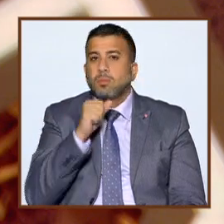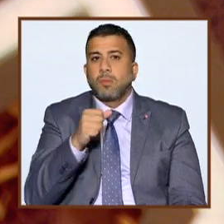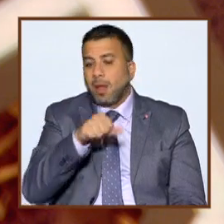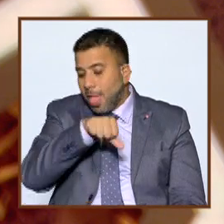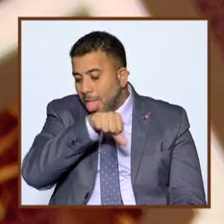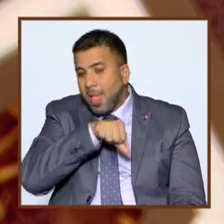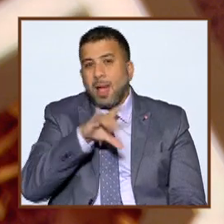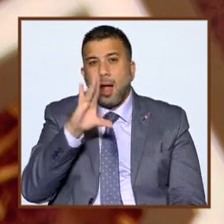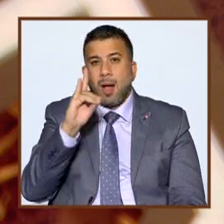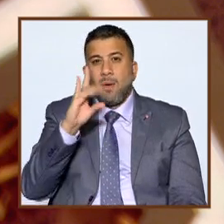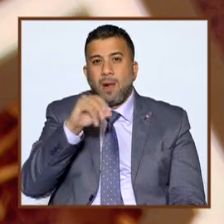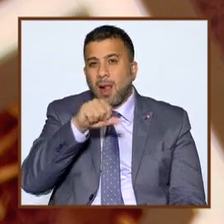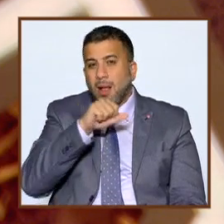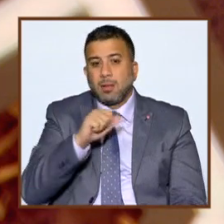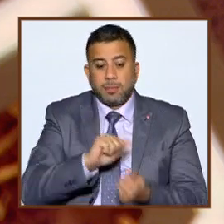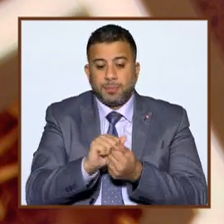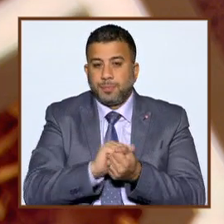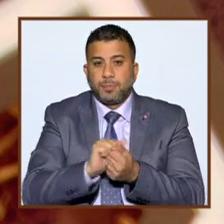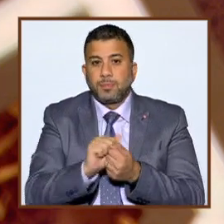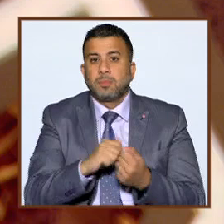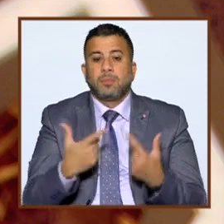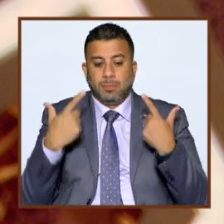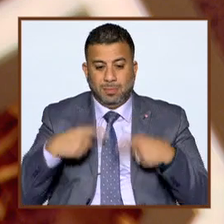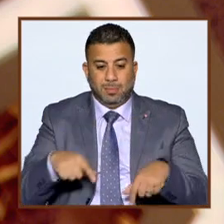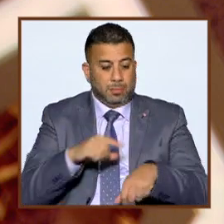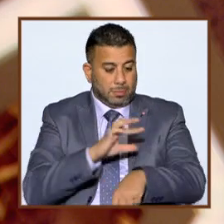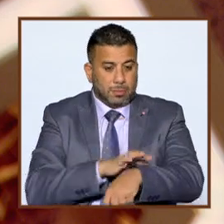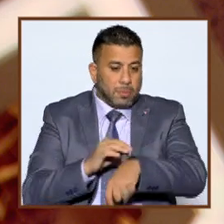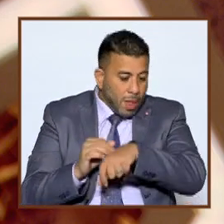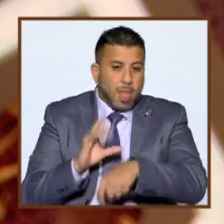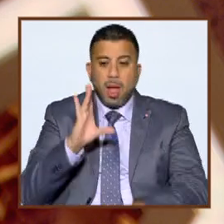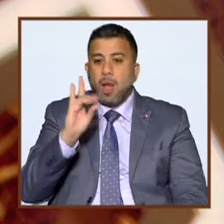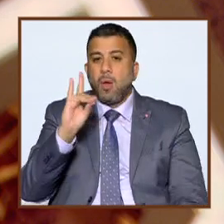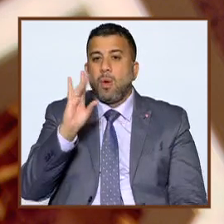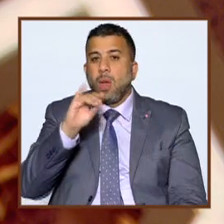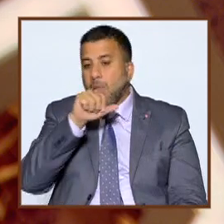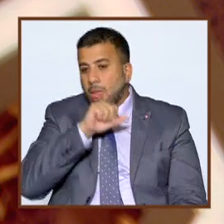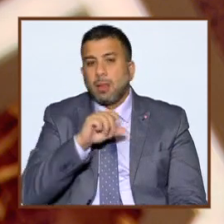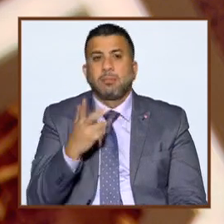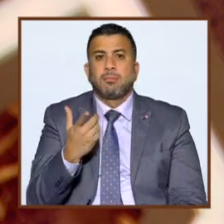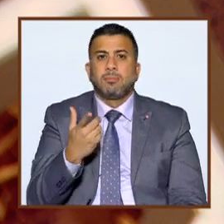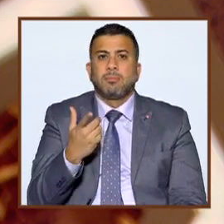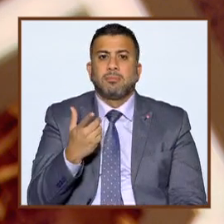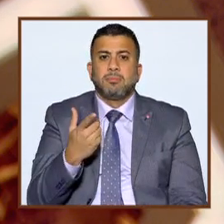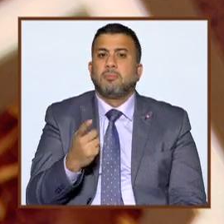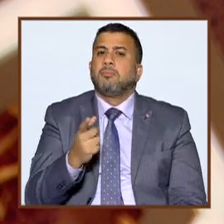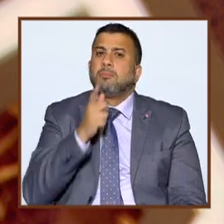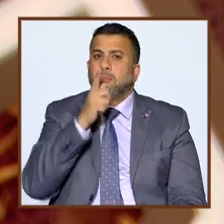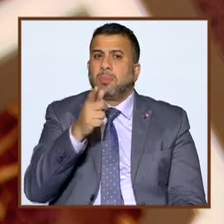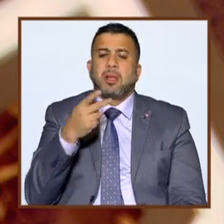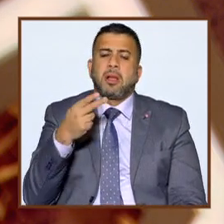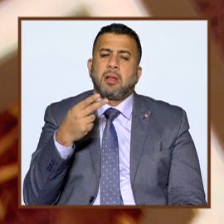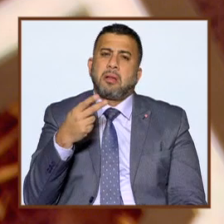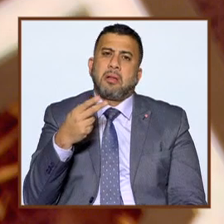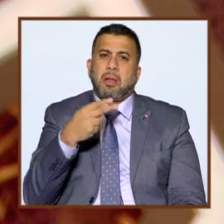لعاب الكلب أو تنظف الثوب أو اليد من اللعاب؟ هذه مسألة خلافية، والمقصود يا علي بارك